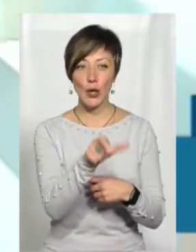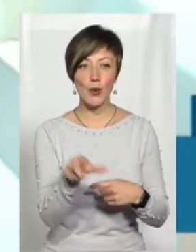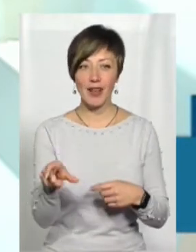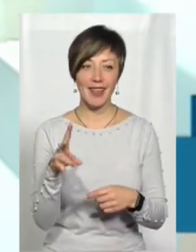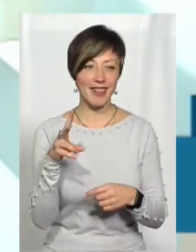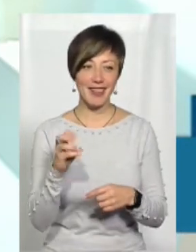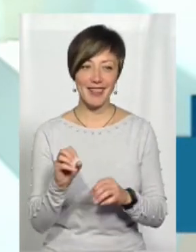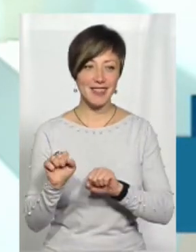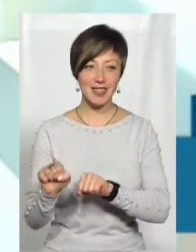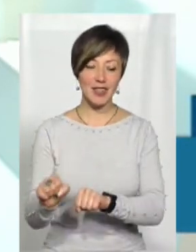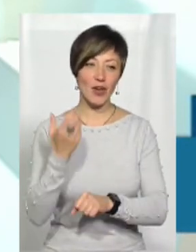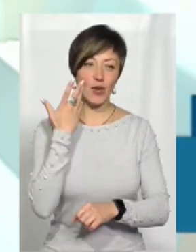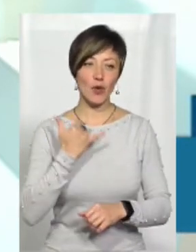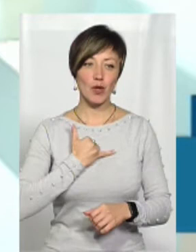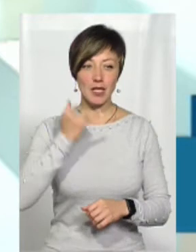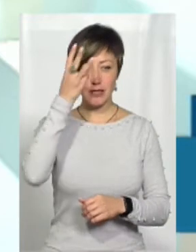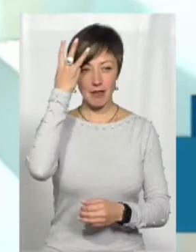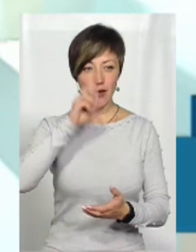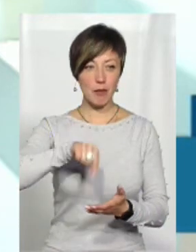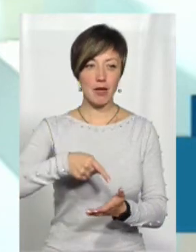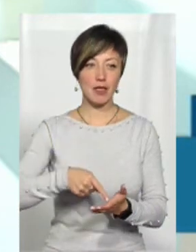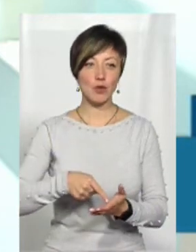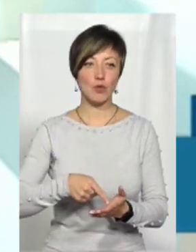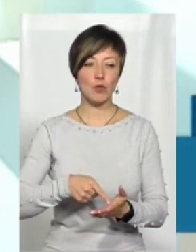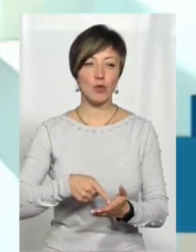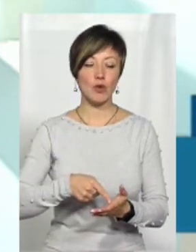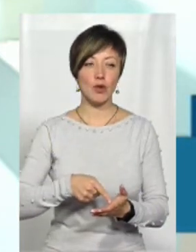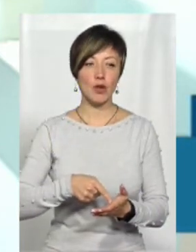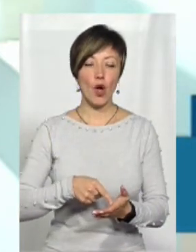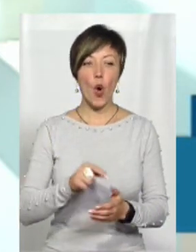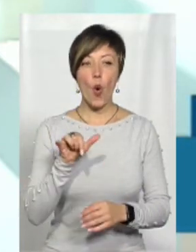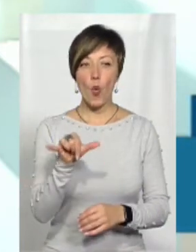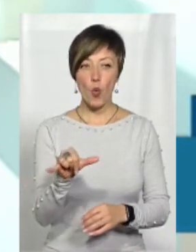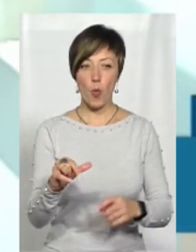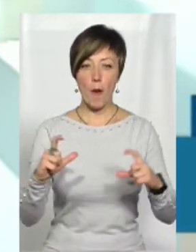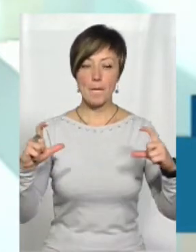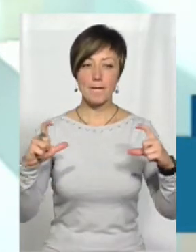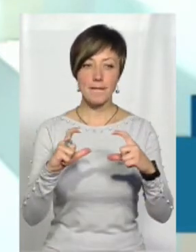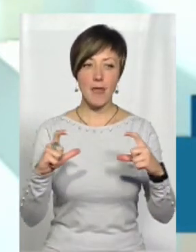захищаєте, коли у нас в Хмельницькому у магазинах,